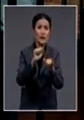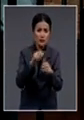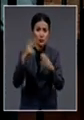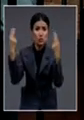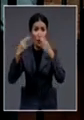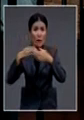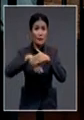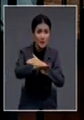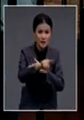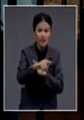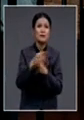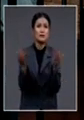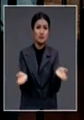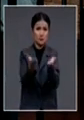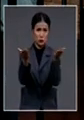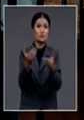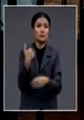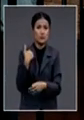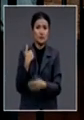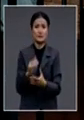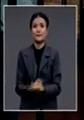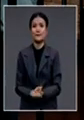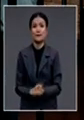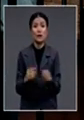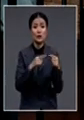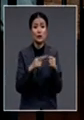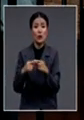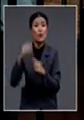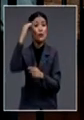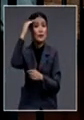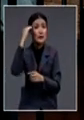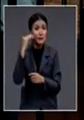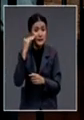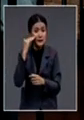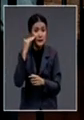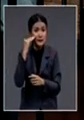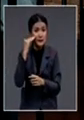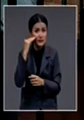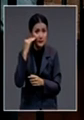เรื่องหนึ่งนะครับไปดูอดีตประธานาธิบดีเกาหลีใต ้ นะครับได้เข้ามา